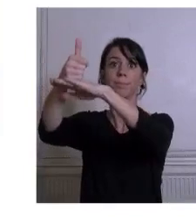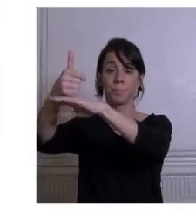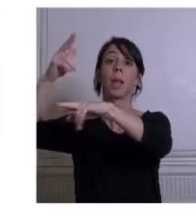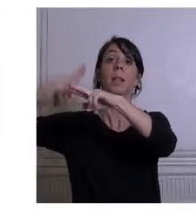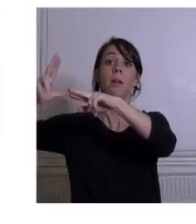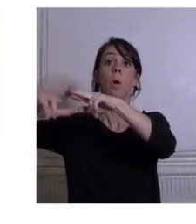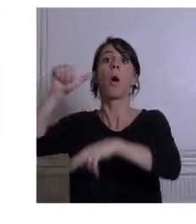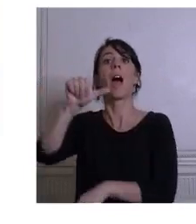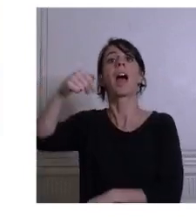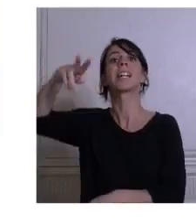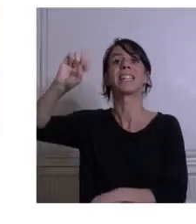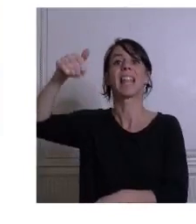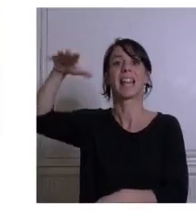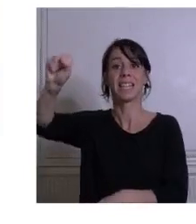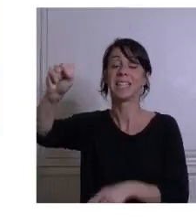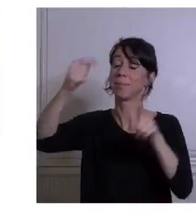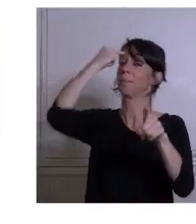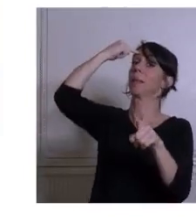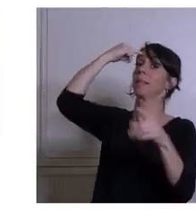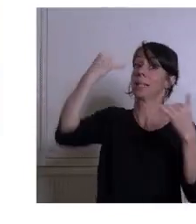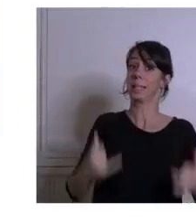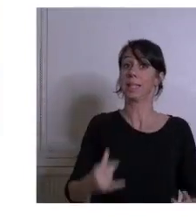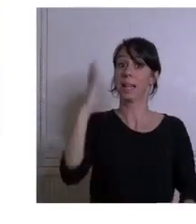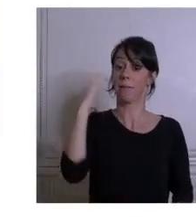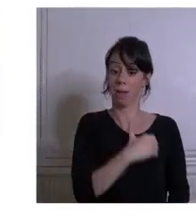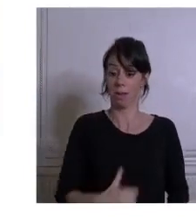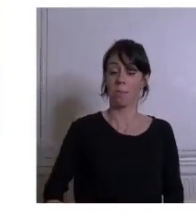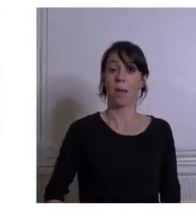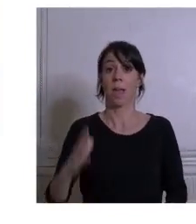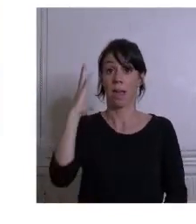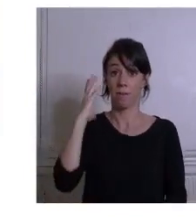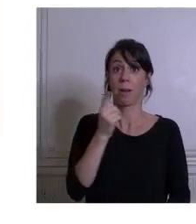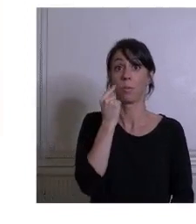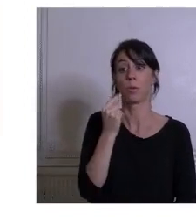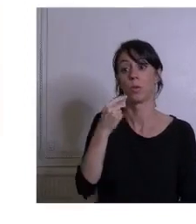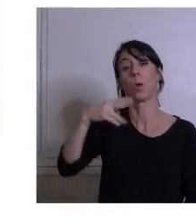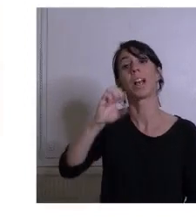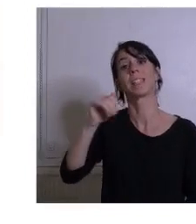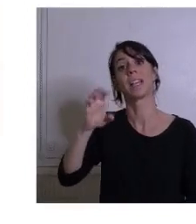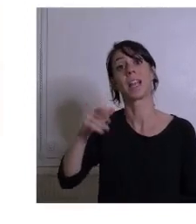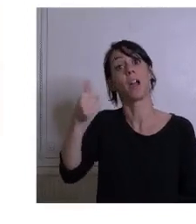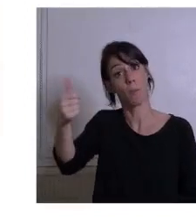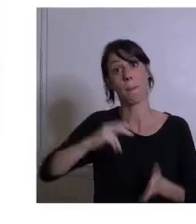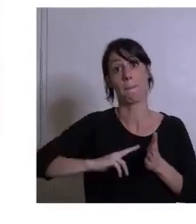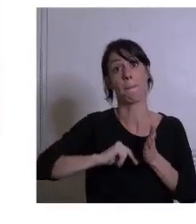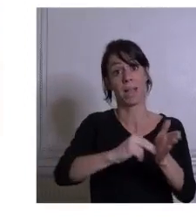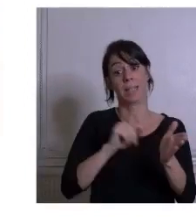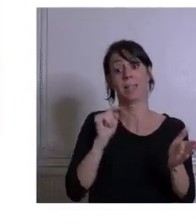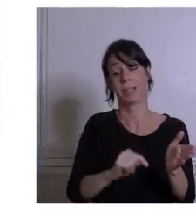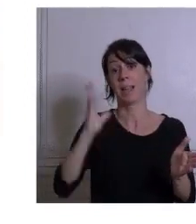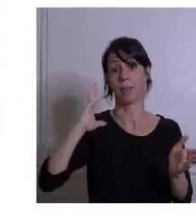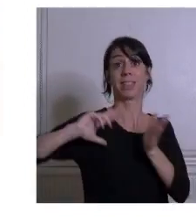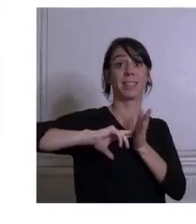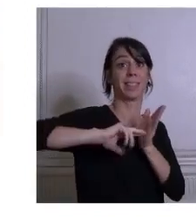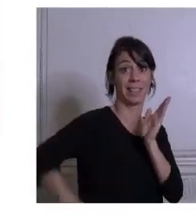2022-2023. Oui, monsieur le maire, mes chers collègues, comme vous le savez, l'école Georges Lasserre développe son propre projet